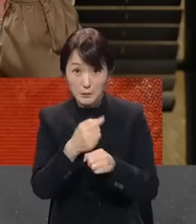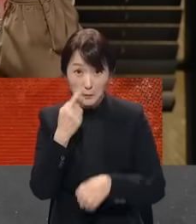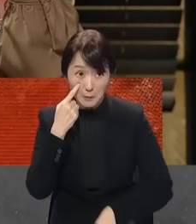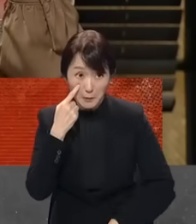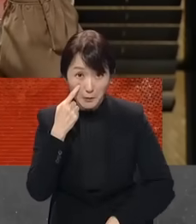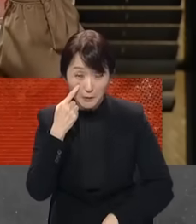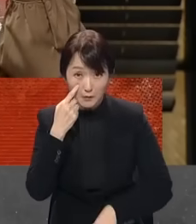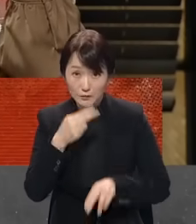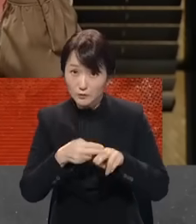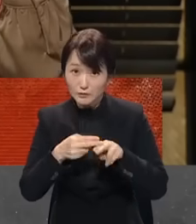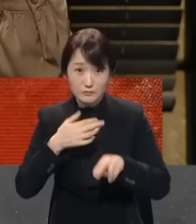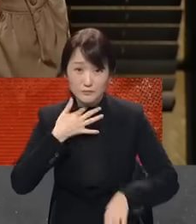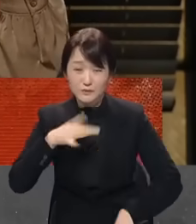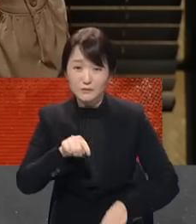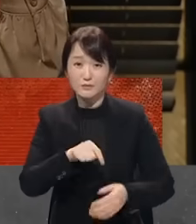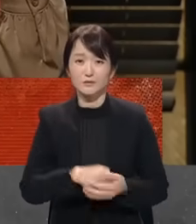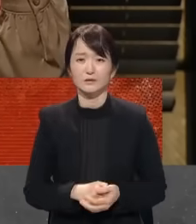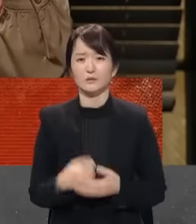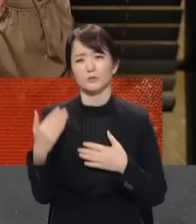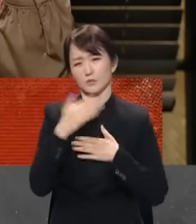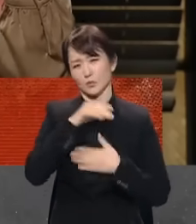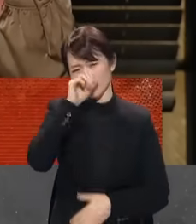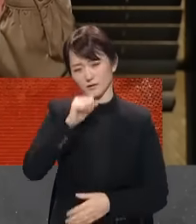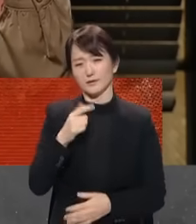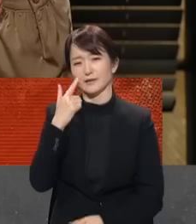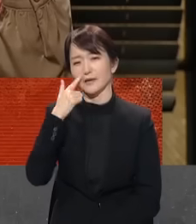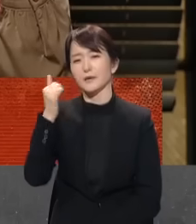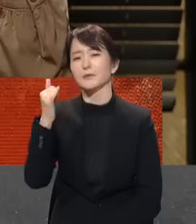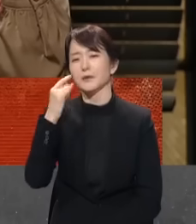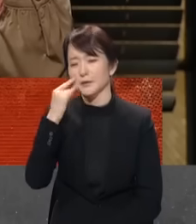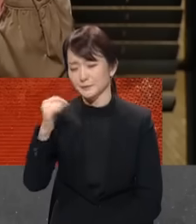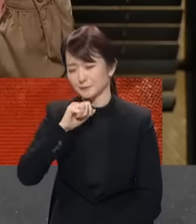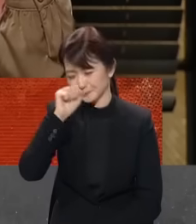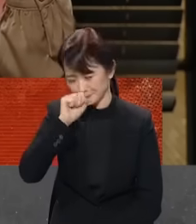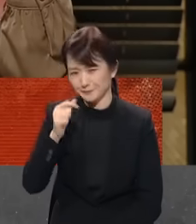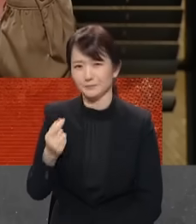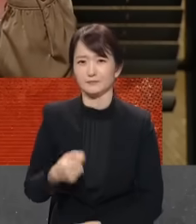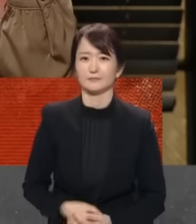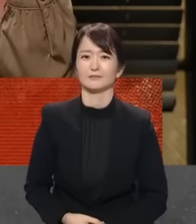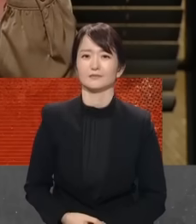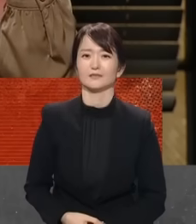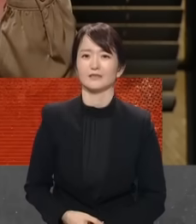만들어 봤을래나? 아, 그게 몸에도 좋고 어머님, 아버님도 좋아하실 것 같아.